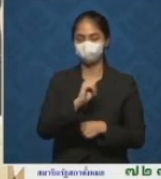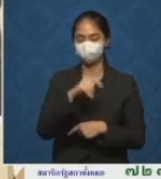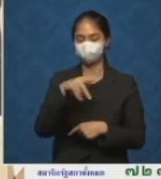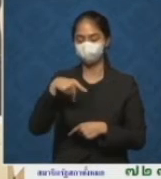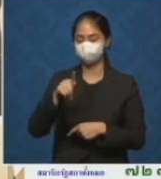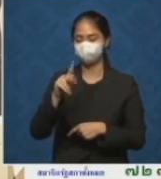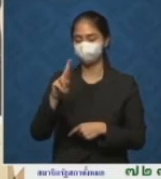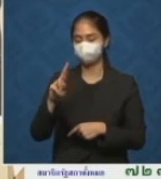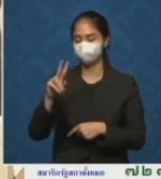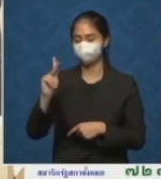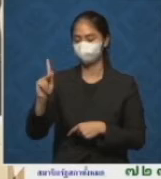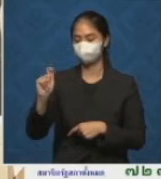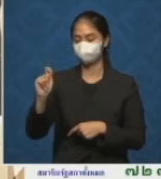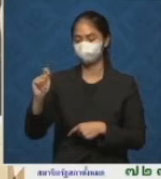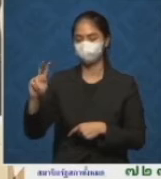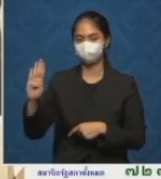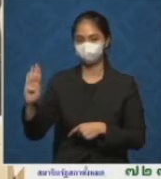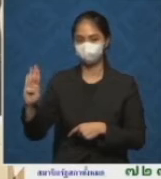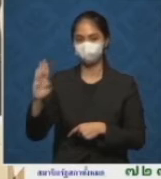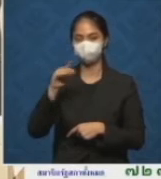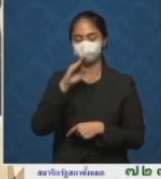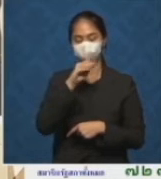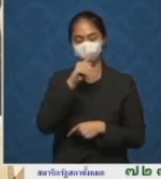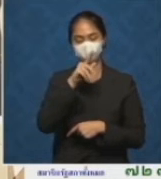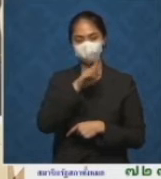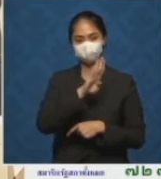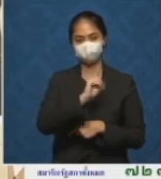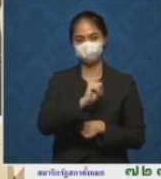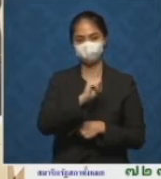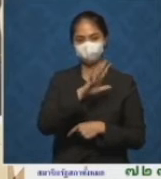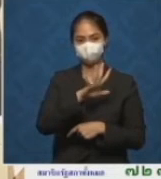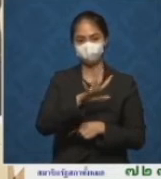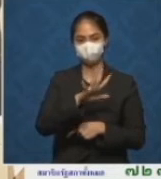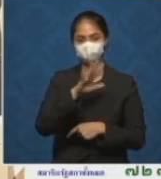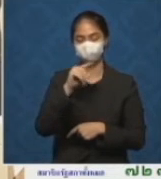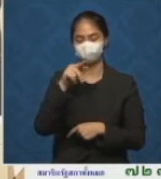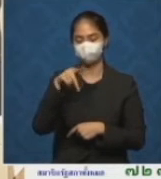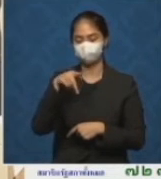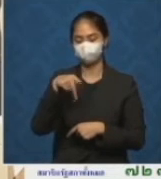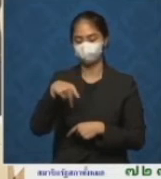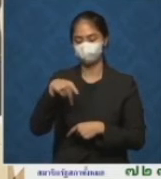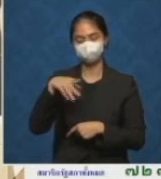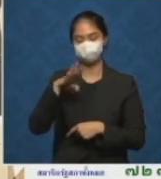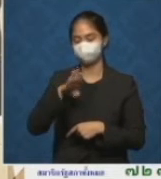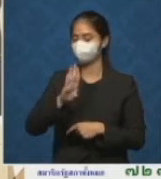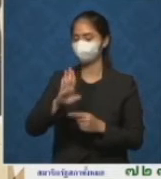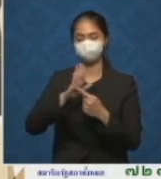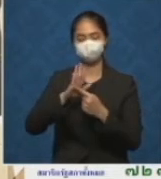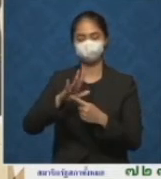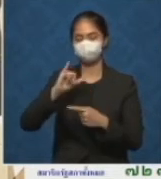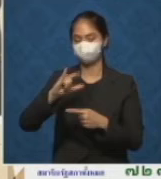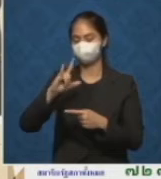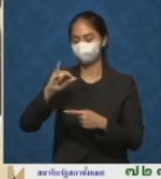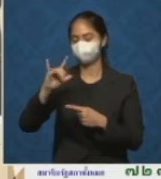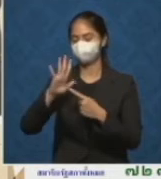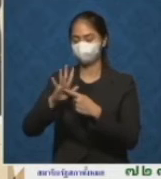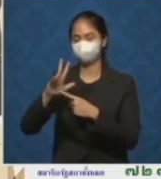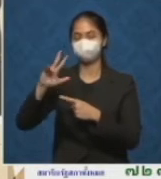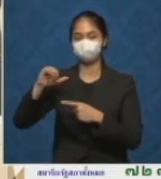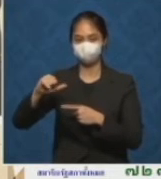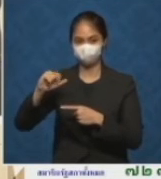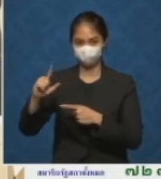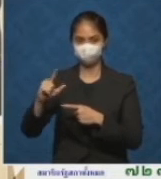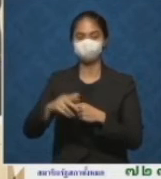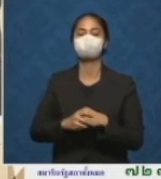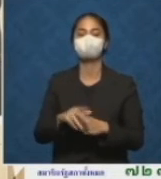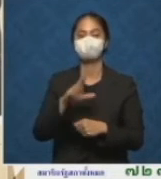กอบรัตนพันธ์45นายบัญญัติเจตนจันทร์46